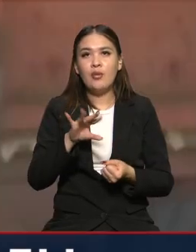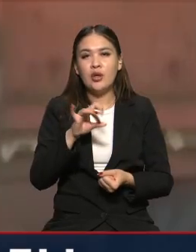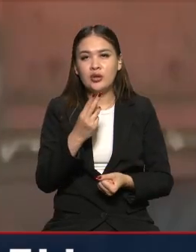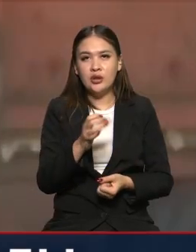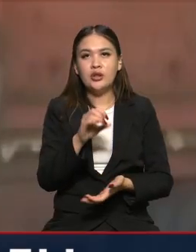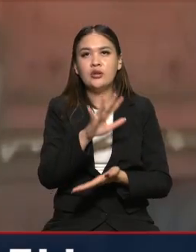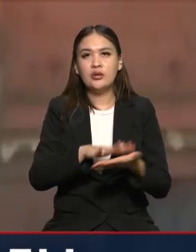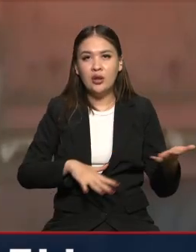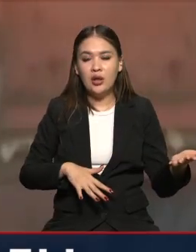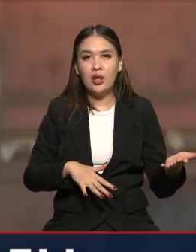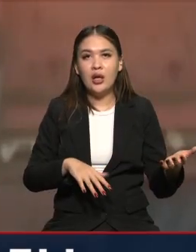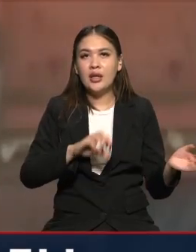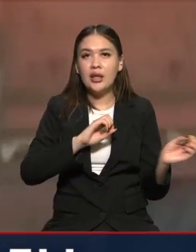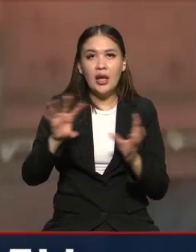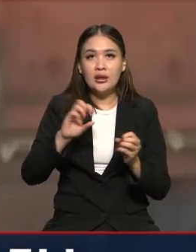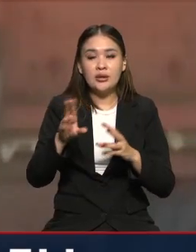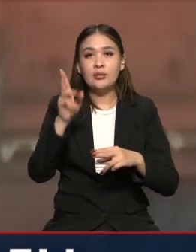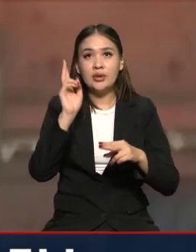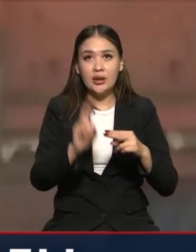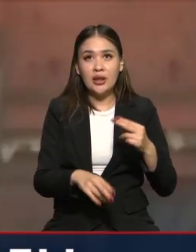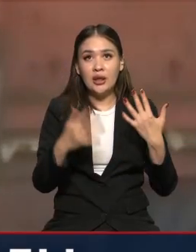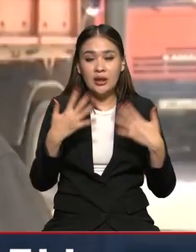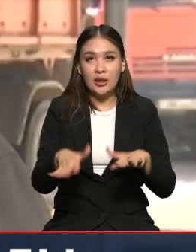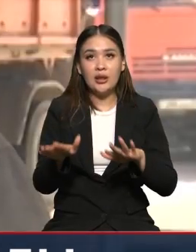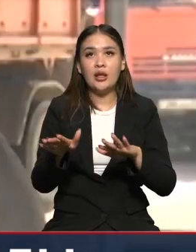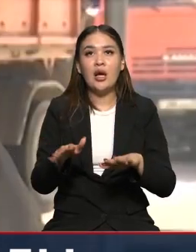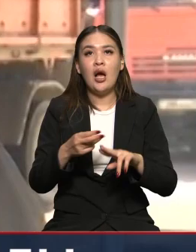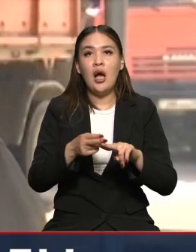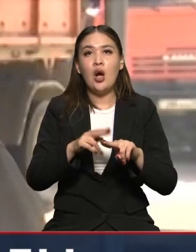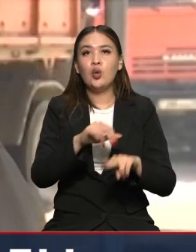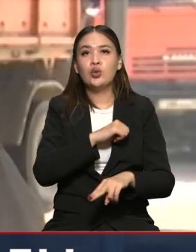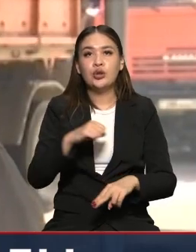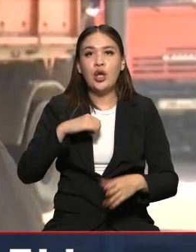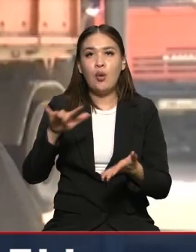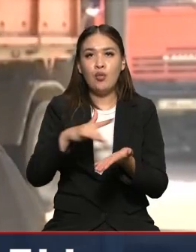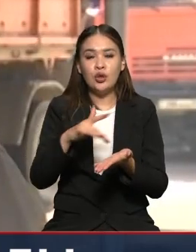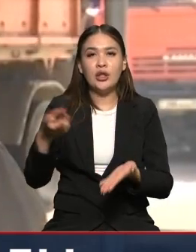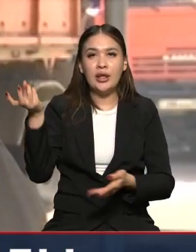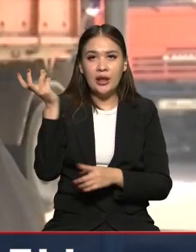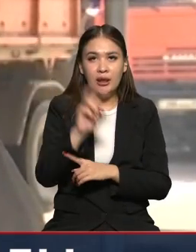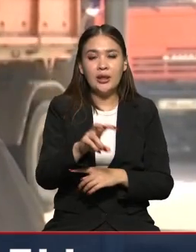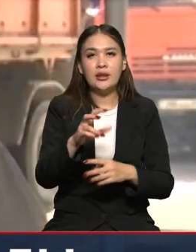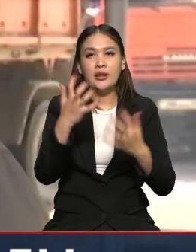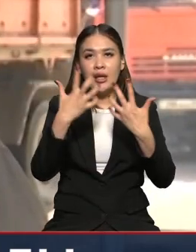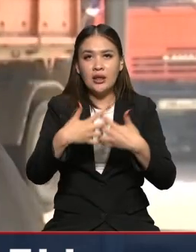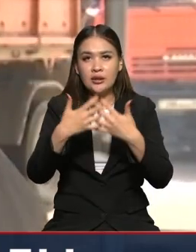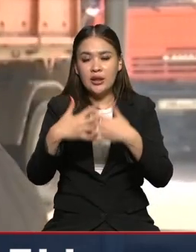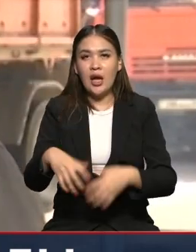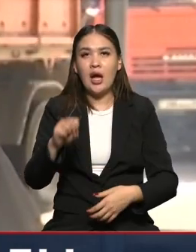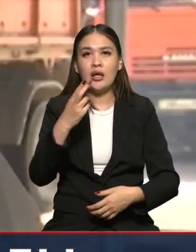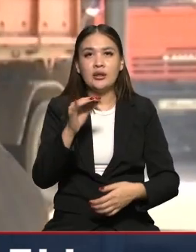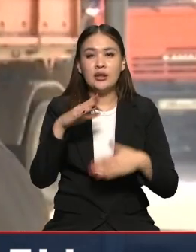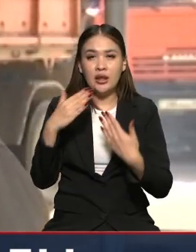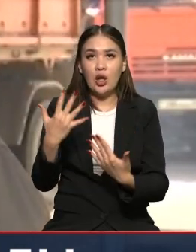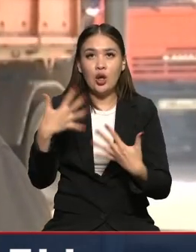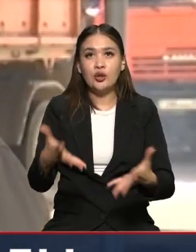жүреді. Қызылшаны тасып біткеннен кейін қазір қожалықтар өздері келеді бухгалтерияға есептесеп, сол активтің қолына